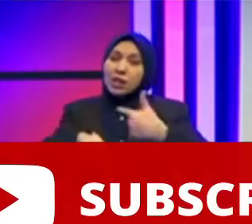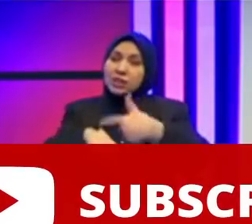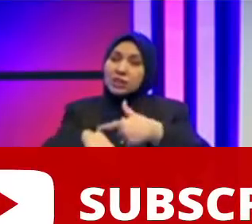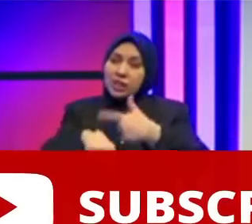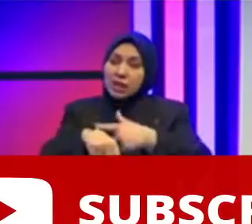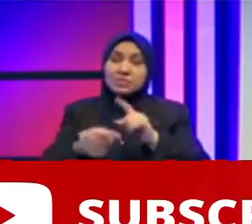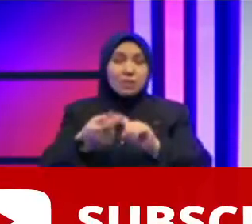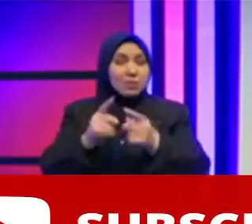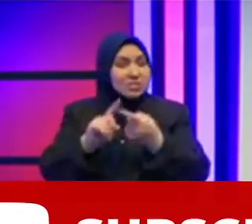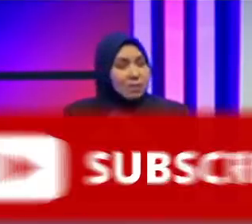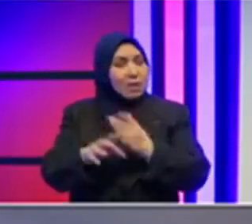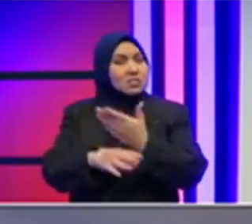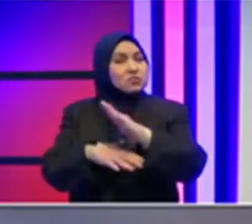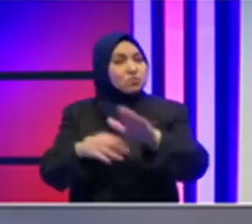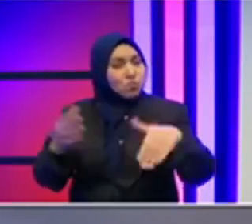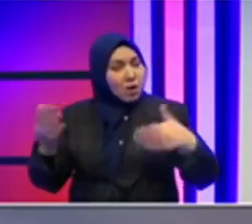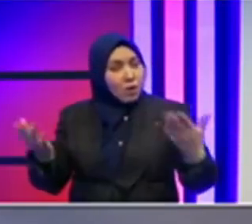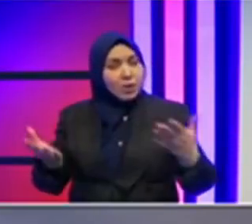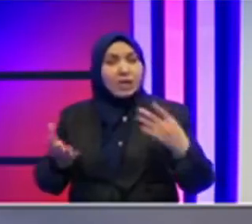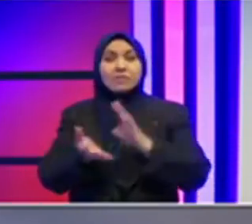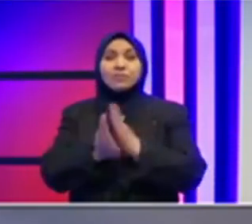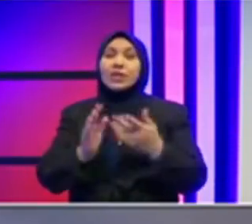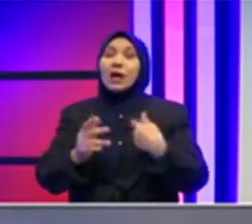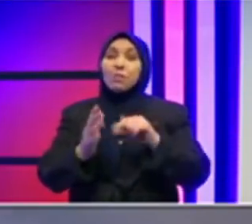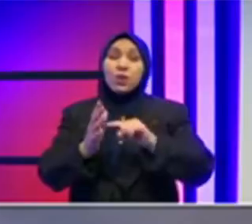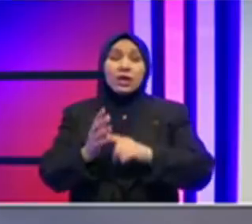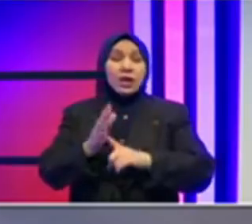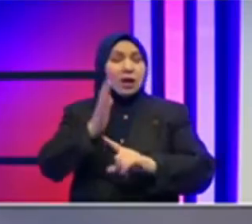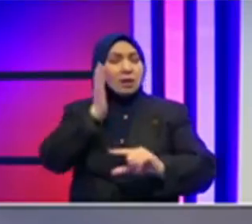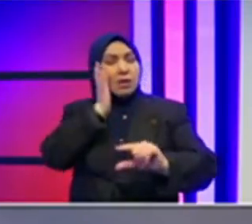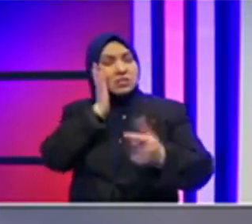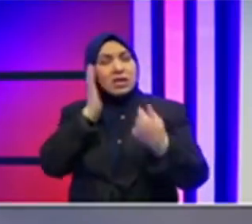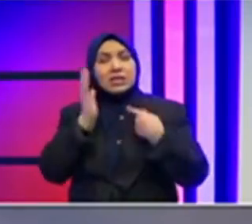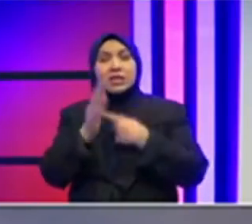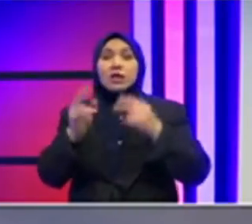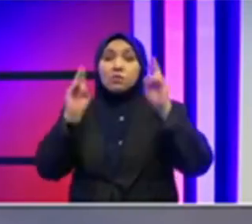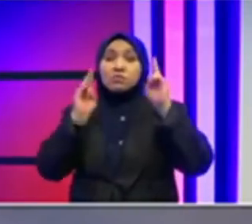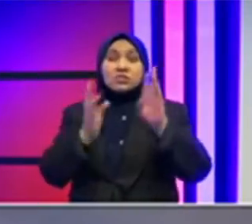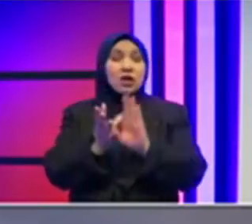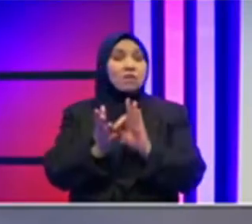sebar-sebarkan insya-Allah. Dan kita nak mulakan bacaan kita Ustaz Fazrul,